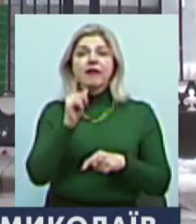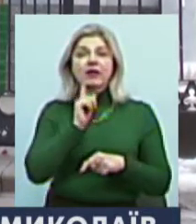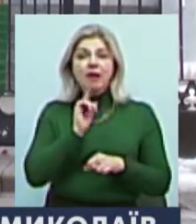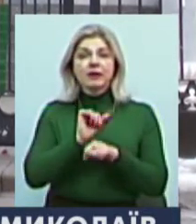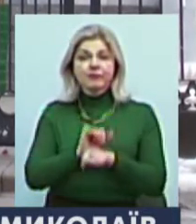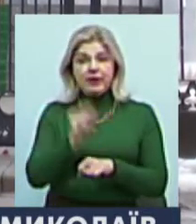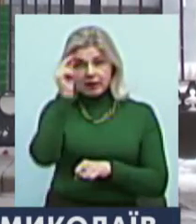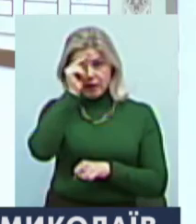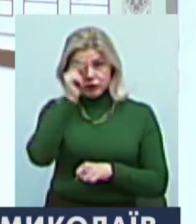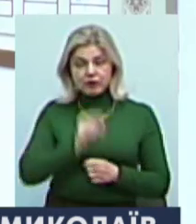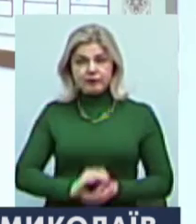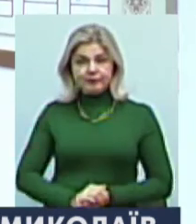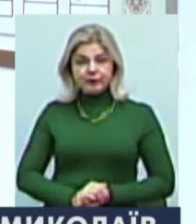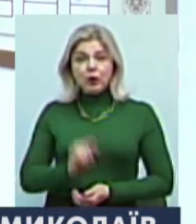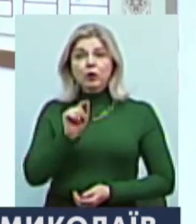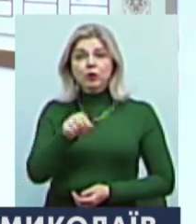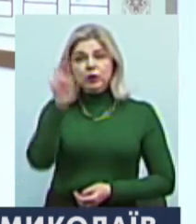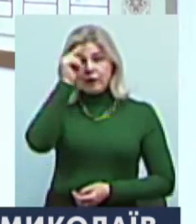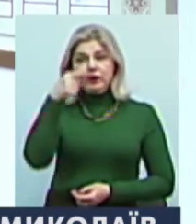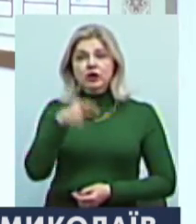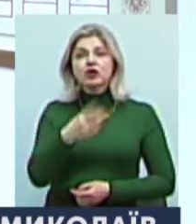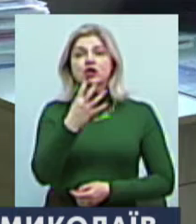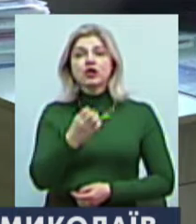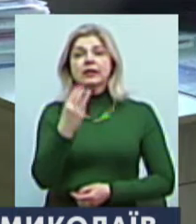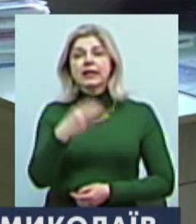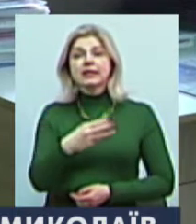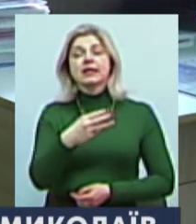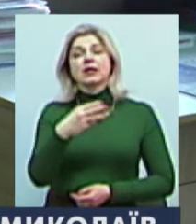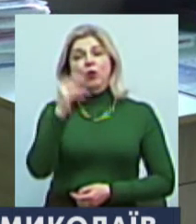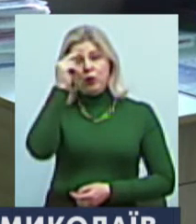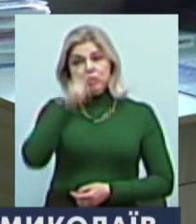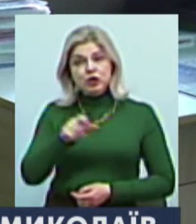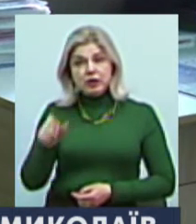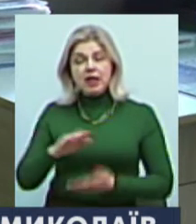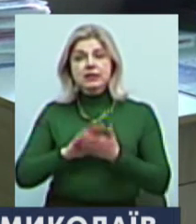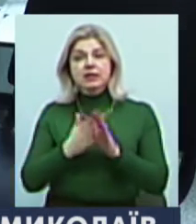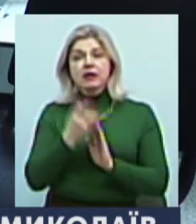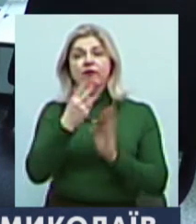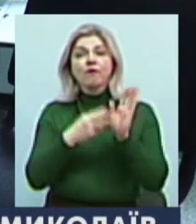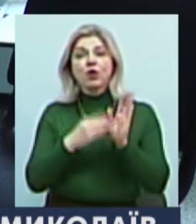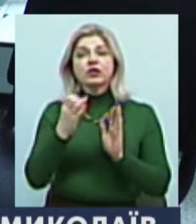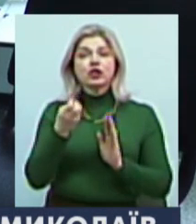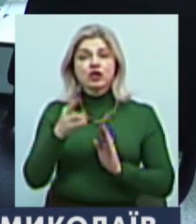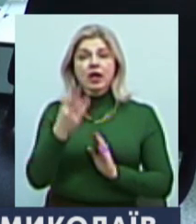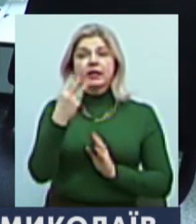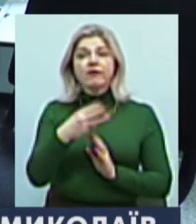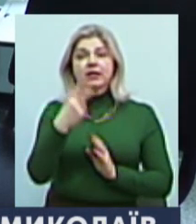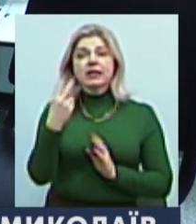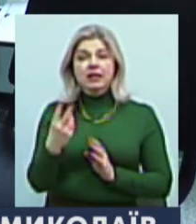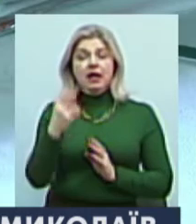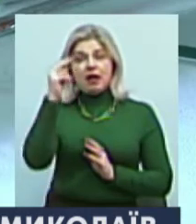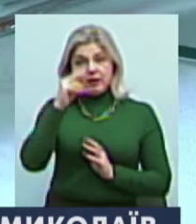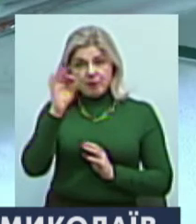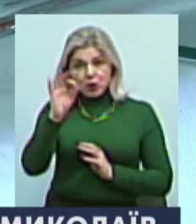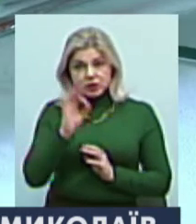припинено навчальний процес. Тут навчається 1430 учнів. Станом на 28 січня 23% учнів не відвідували